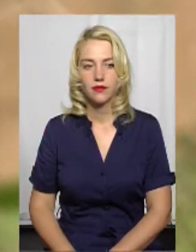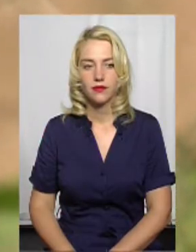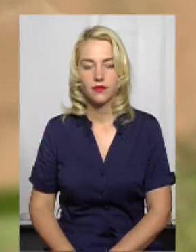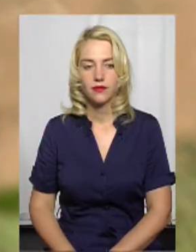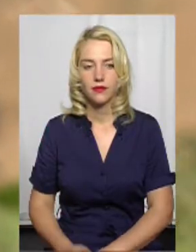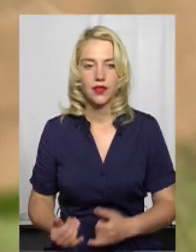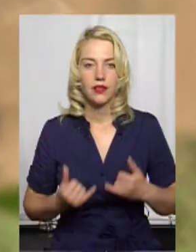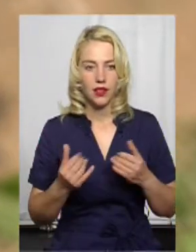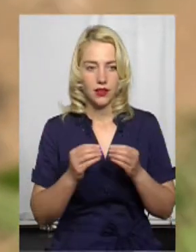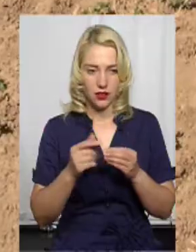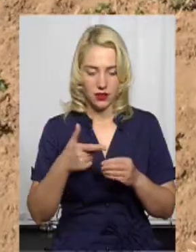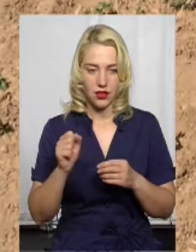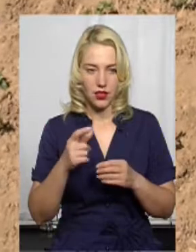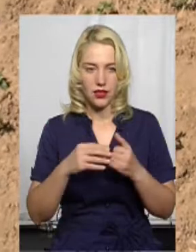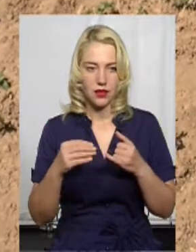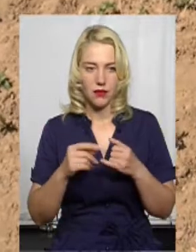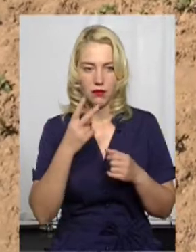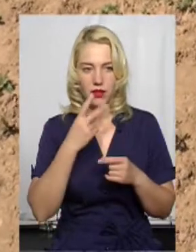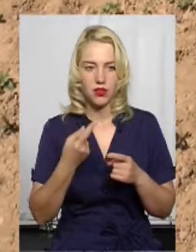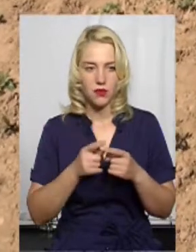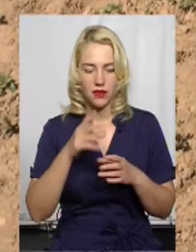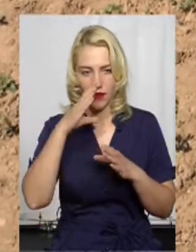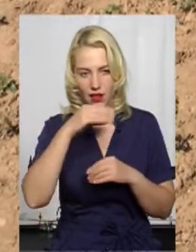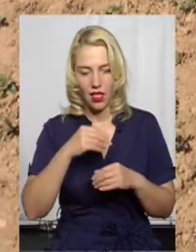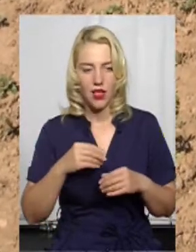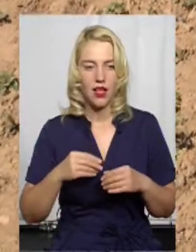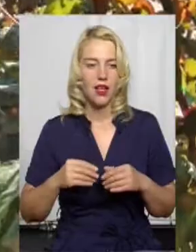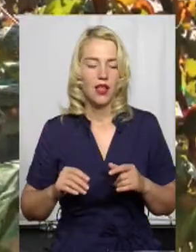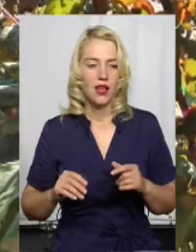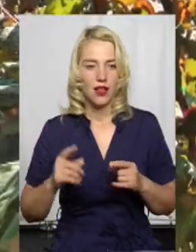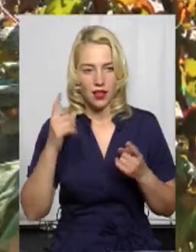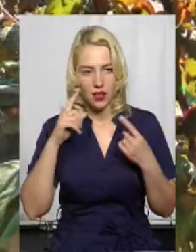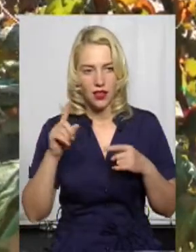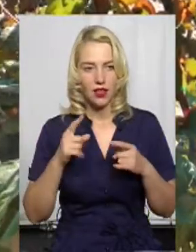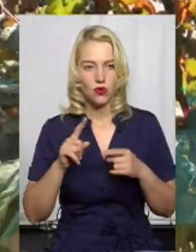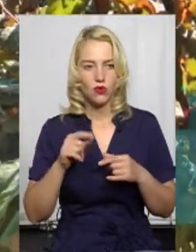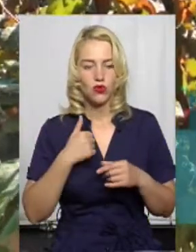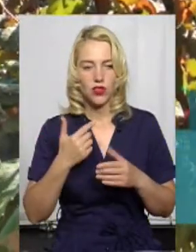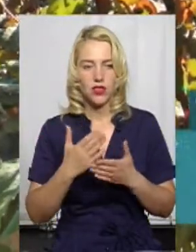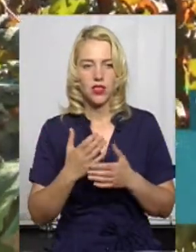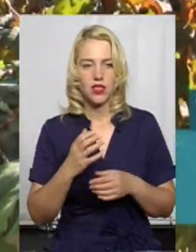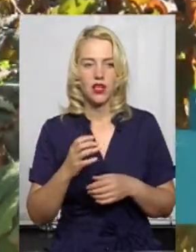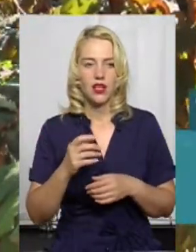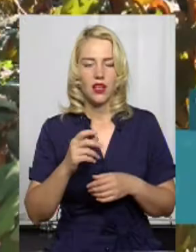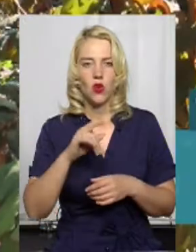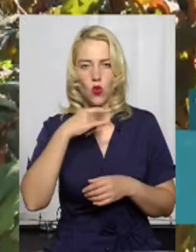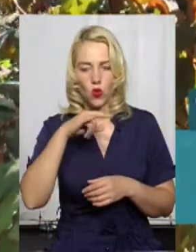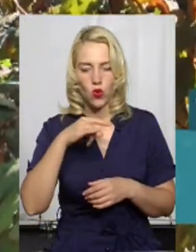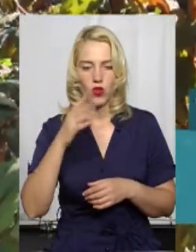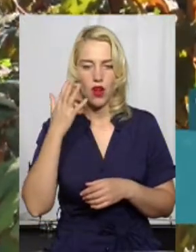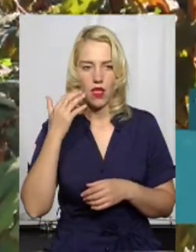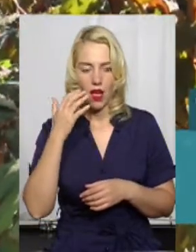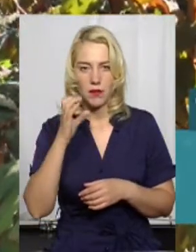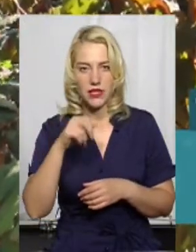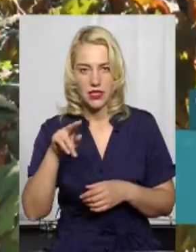Для 10 гектарів землі бачу, що це вдала ідея. Тому що досвід вирощення у нас є садинного матеріалу груші, яблуні, тому фундук для мене не